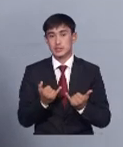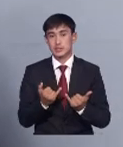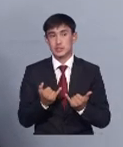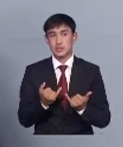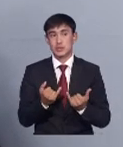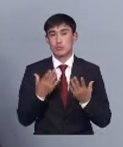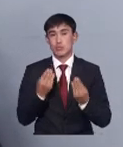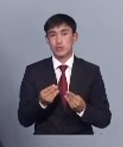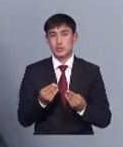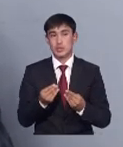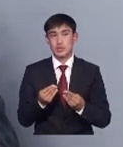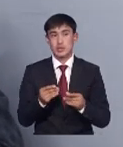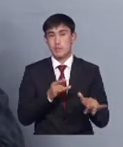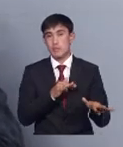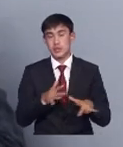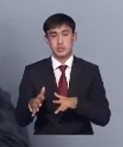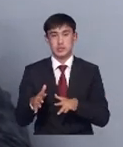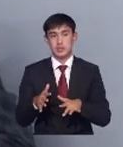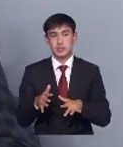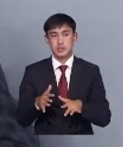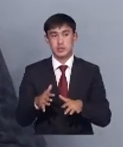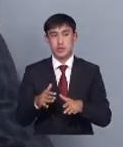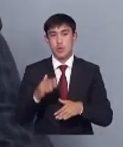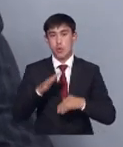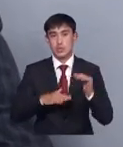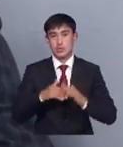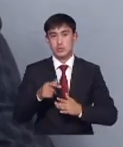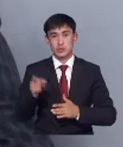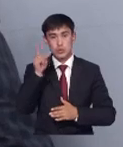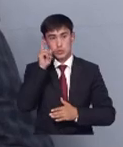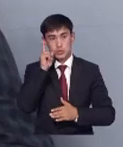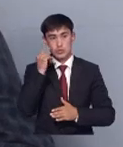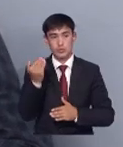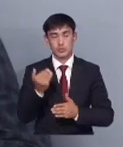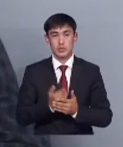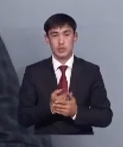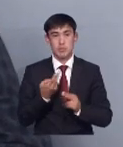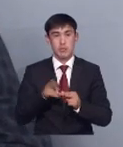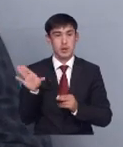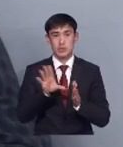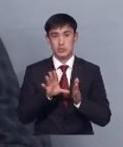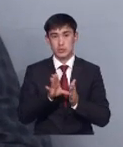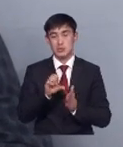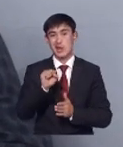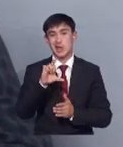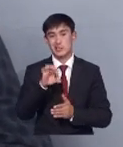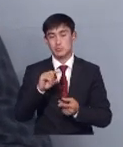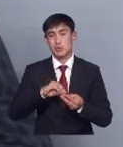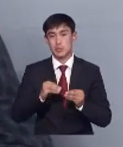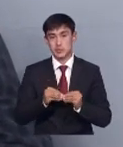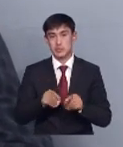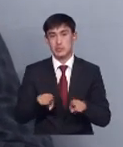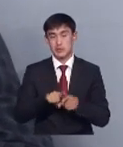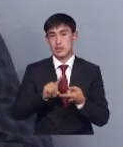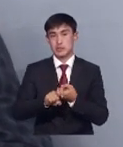бүгінгі болып жатқан тарих оқиғаны қолдарыңызда тұрған телефонға түсіріп отырсыздар. Бұл болса ескі мәселесі.